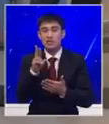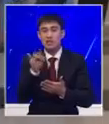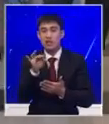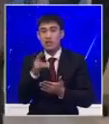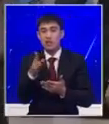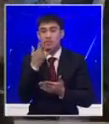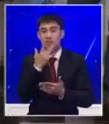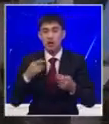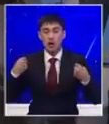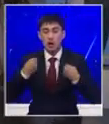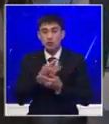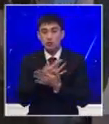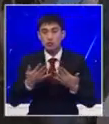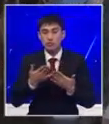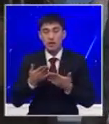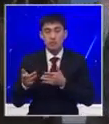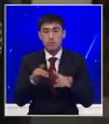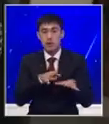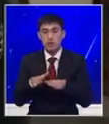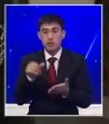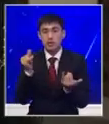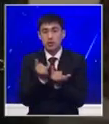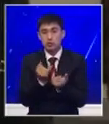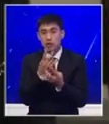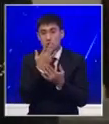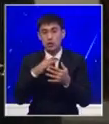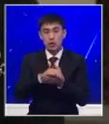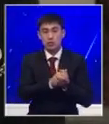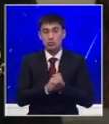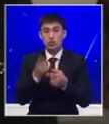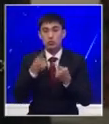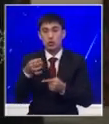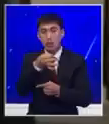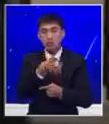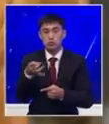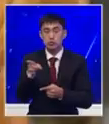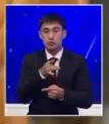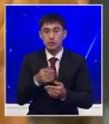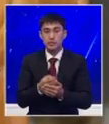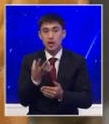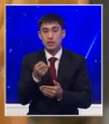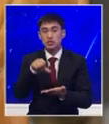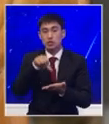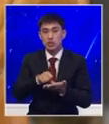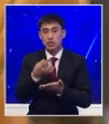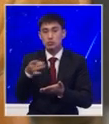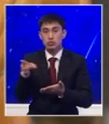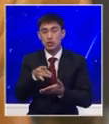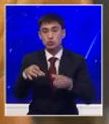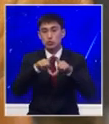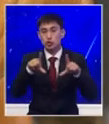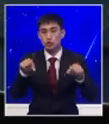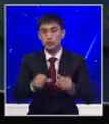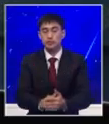национальных костюмов. Гостями мероприятия стали представители этнокультурных объединений других областей республики, а также члены республиканских